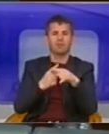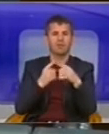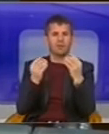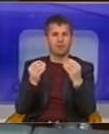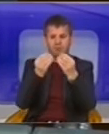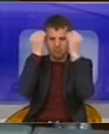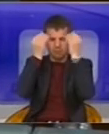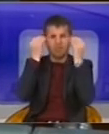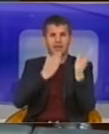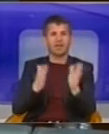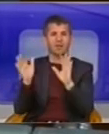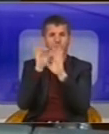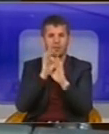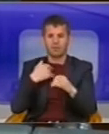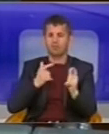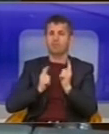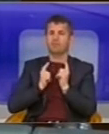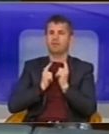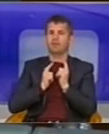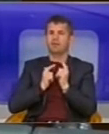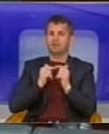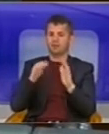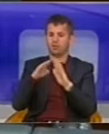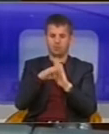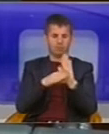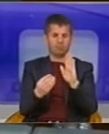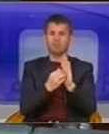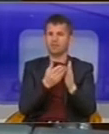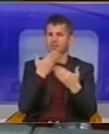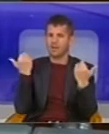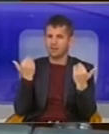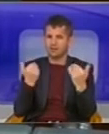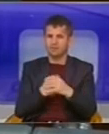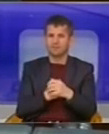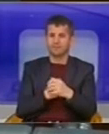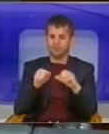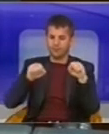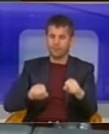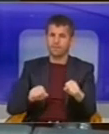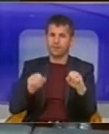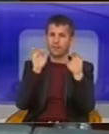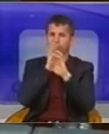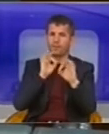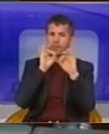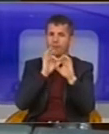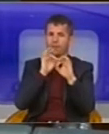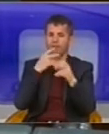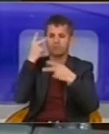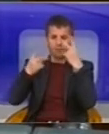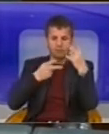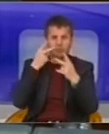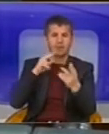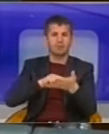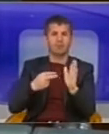me rregull nuk kemi pritur të trajtohet në këtë dokument qeveritar. Qeveria me këtë dokument nuk është marrë fare me problemet